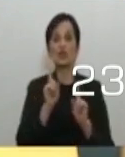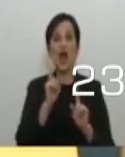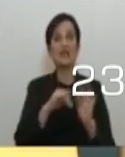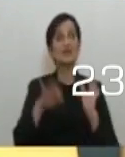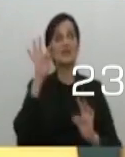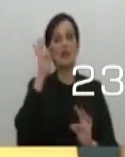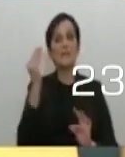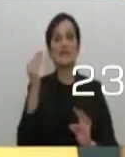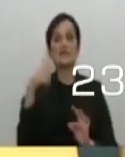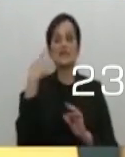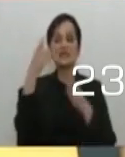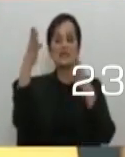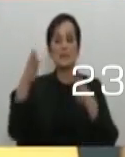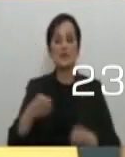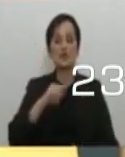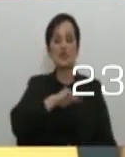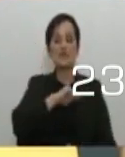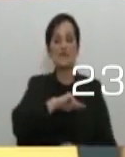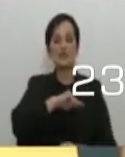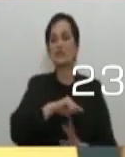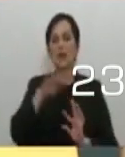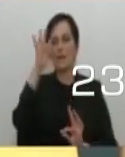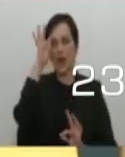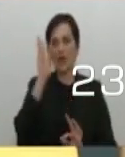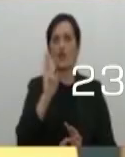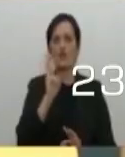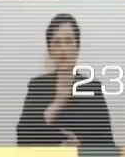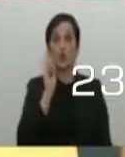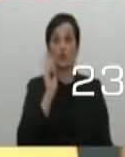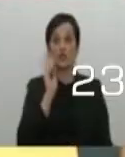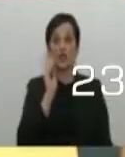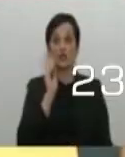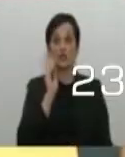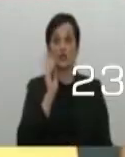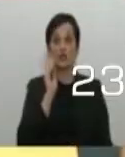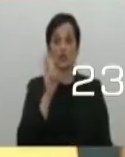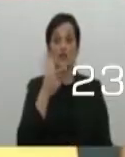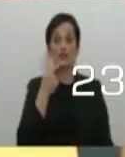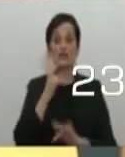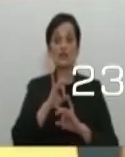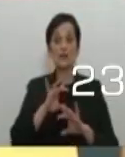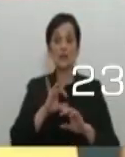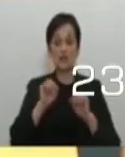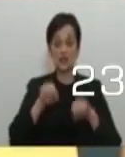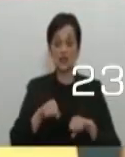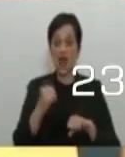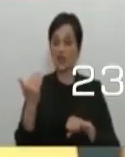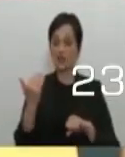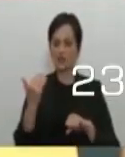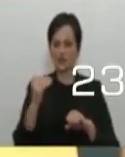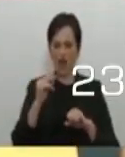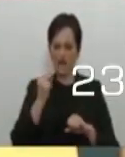găgăsindes, mici pironul tău se bebe găgăsindes, dar albat vigatul meu da așa nici nu scolbe. Am istorie mici așaule băs, gazul să mă dăm în